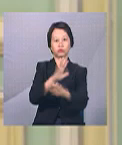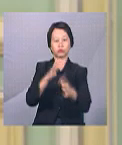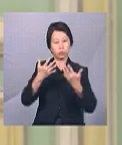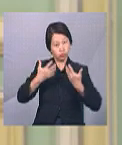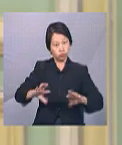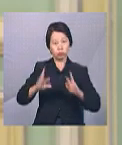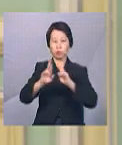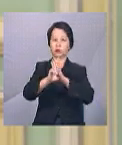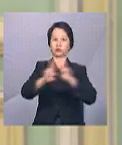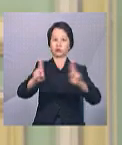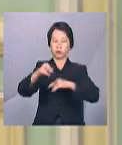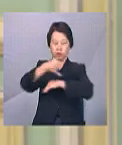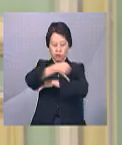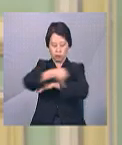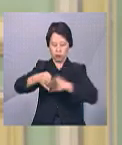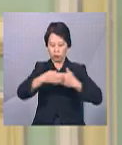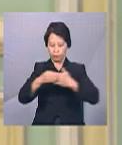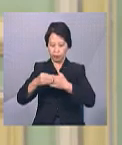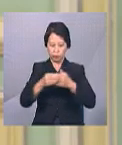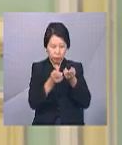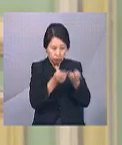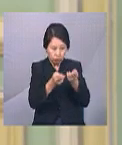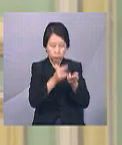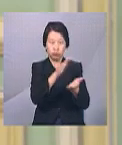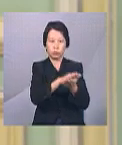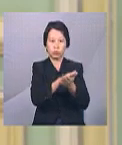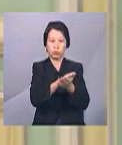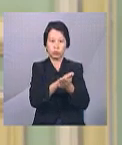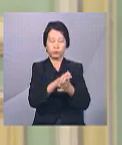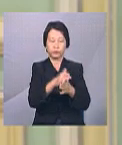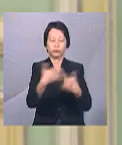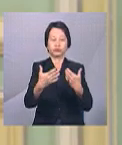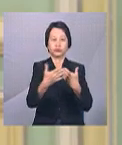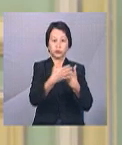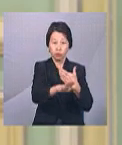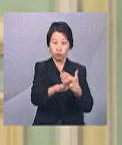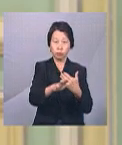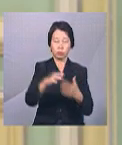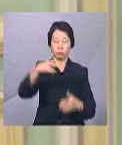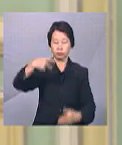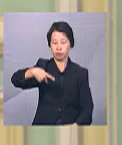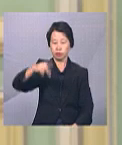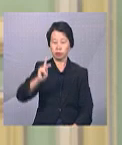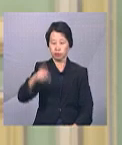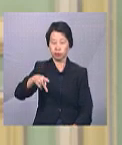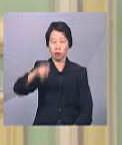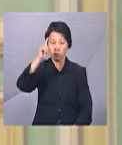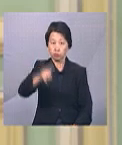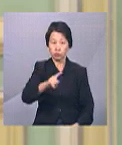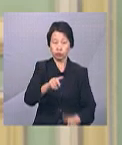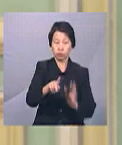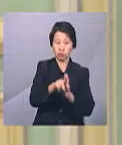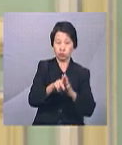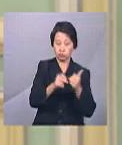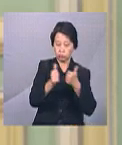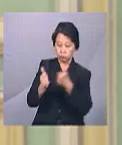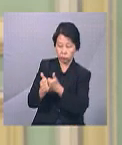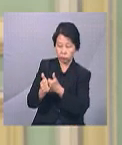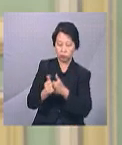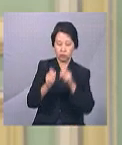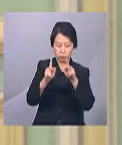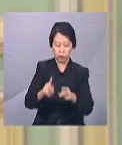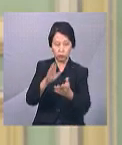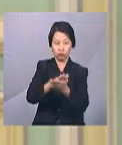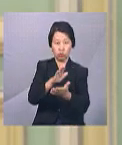garis panduan pengurusan sekolah pasca pipi yang Misty dirujuk oleh pihak sekolah